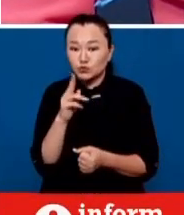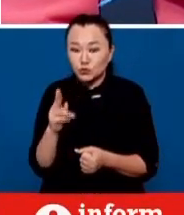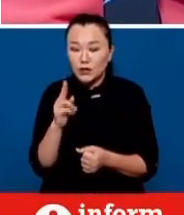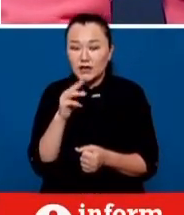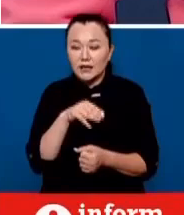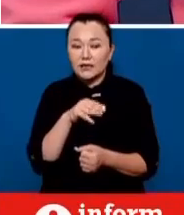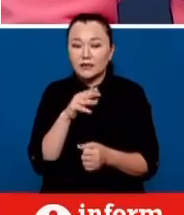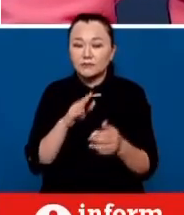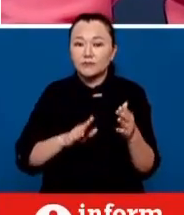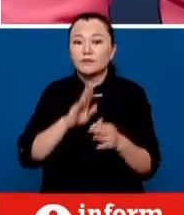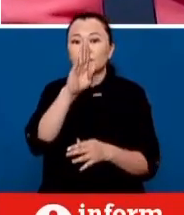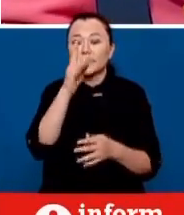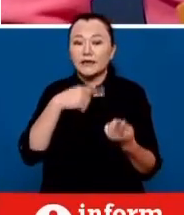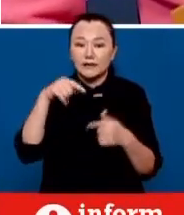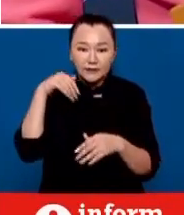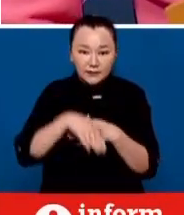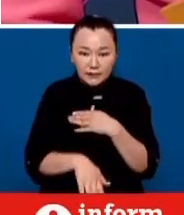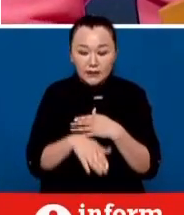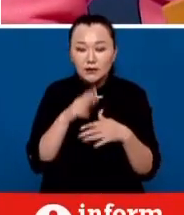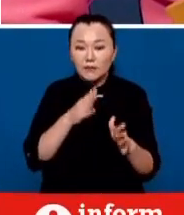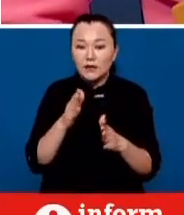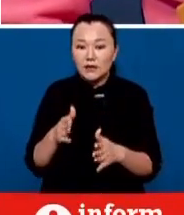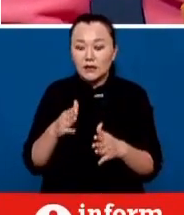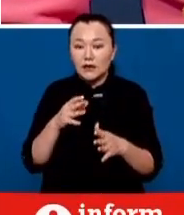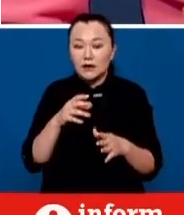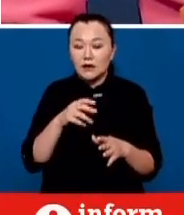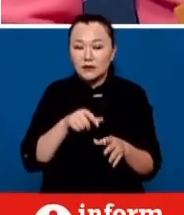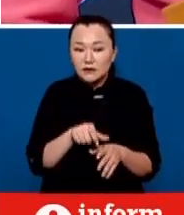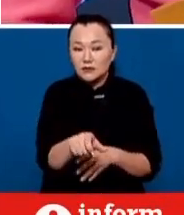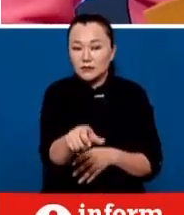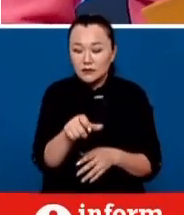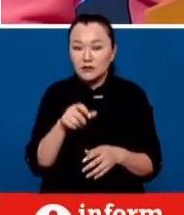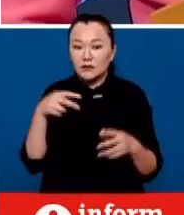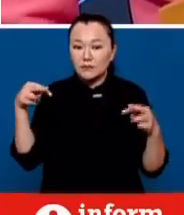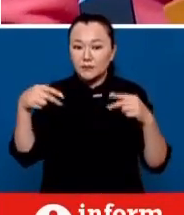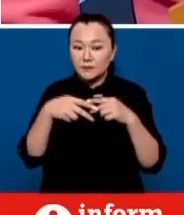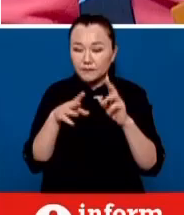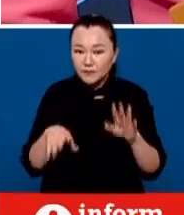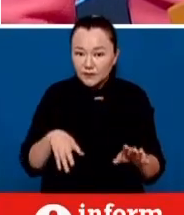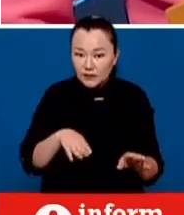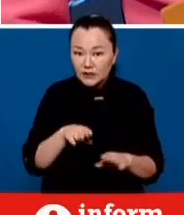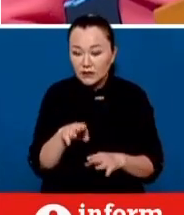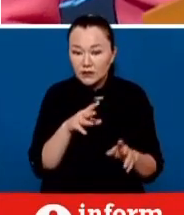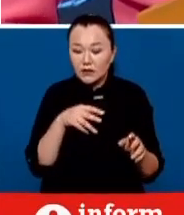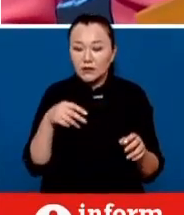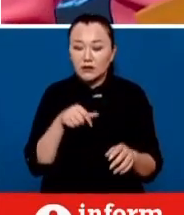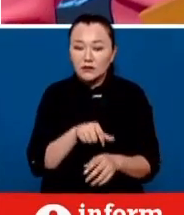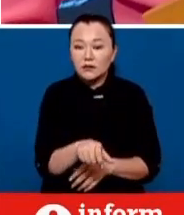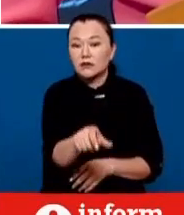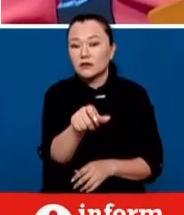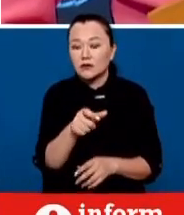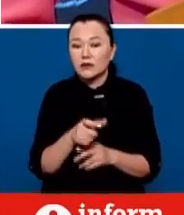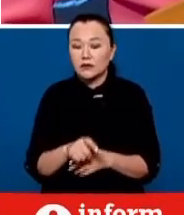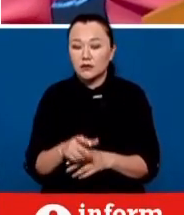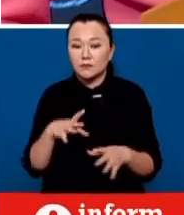тік көтерілу және түсу, реттелетін қиылыстан кейін жаяу жүргіншілер өтпесінен өту, реттелмейтін қиылыстағы бұрылыс